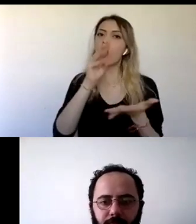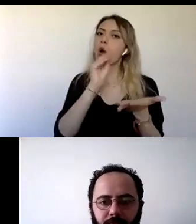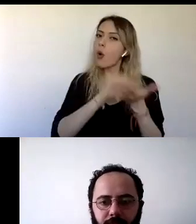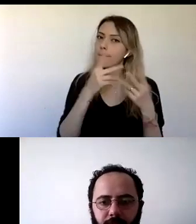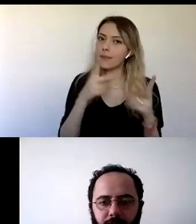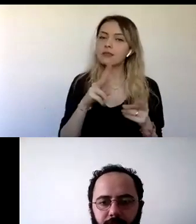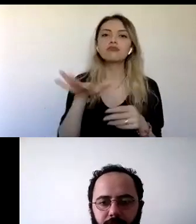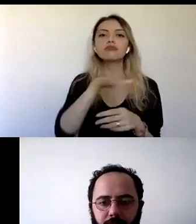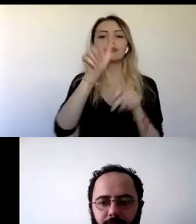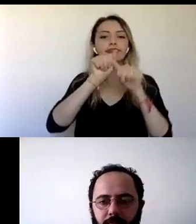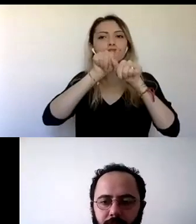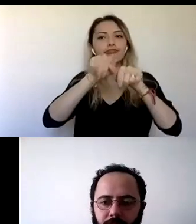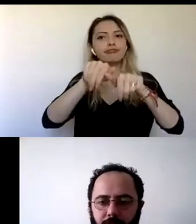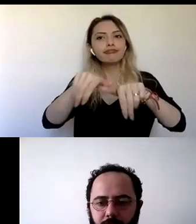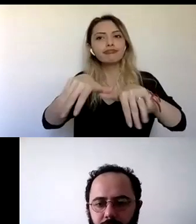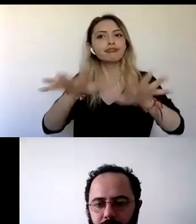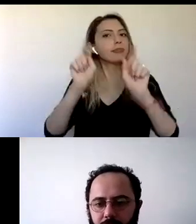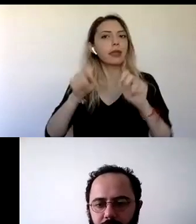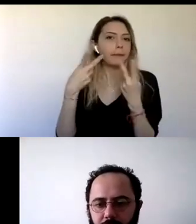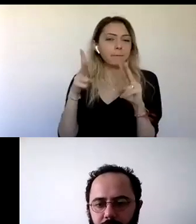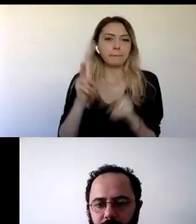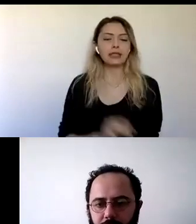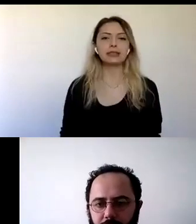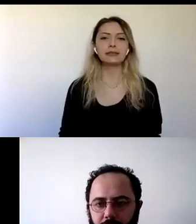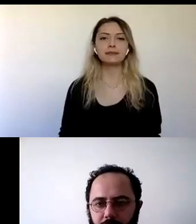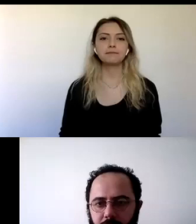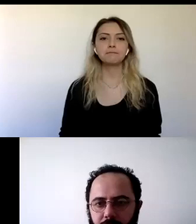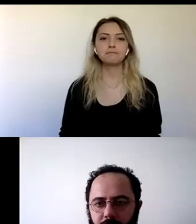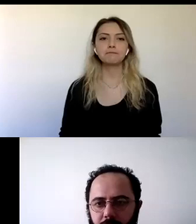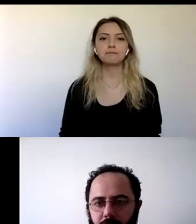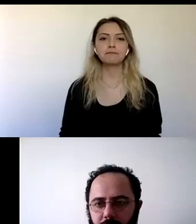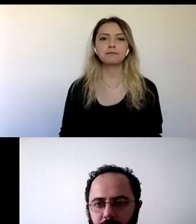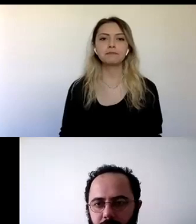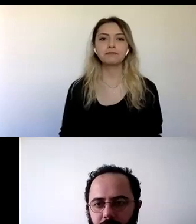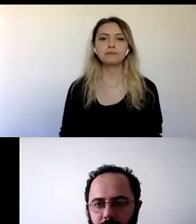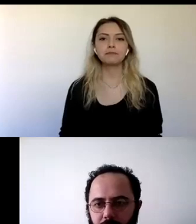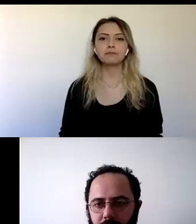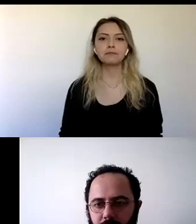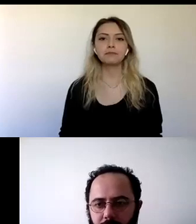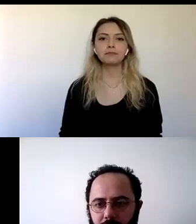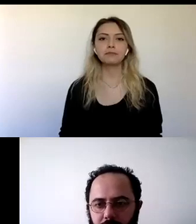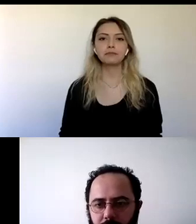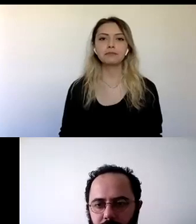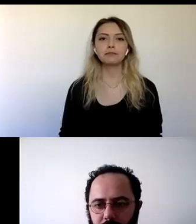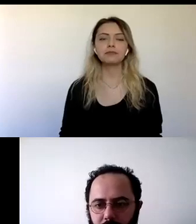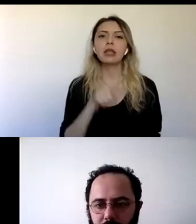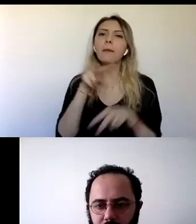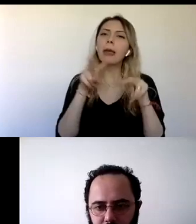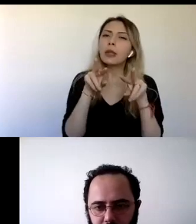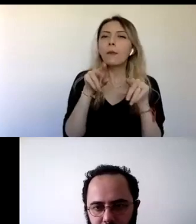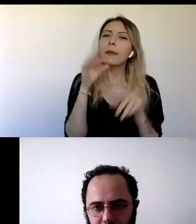işte bu konuya dair hazırladığınız bir blog yazısını. Bir diğeri de aslında Medium'la benzerlik